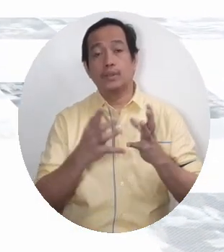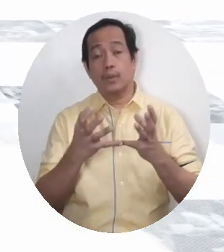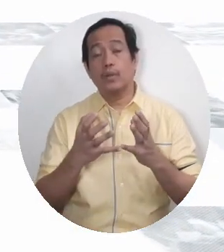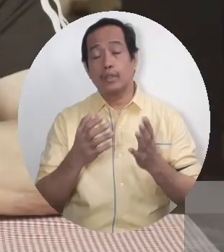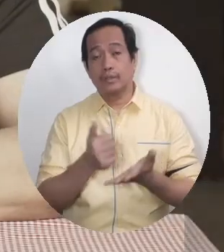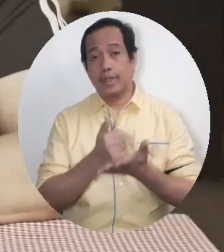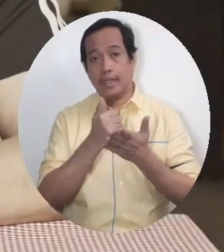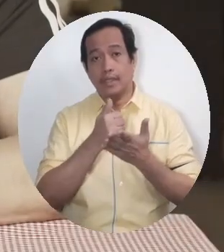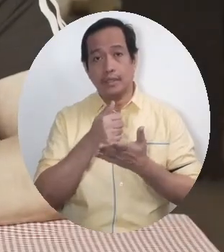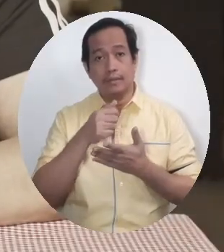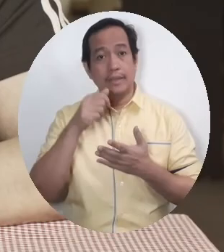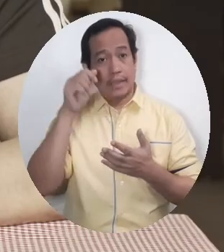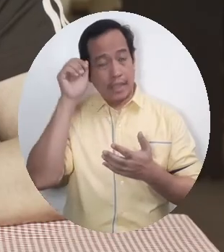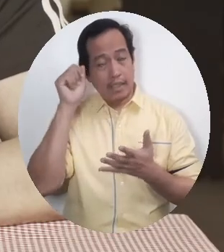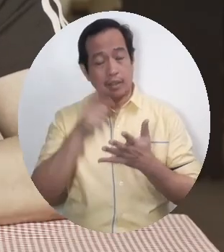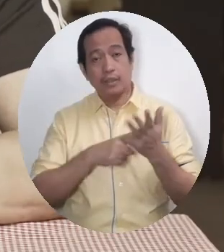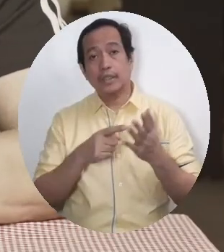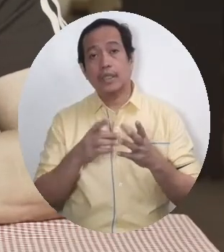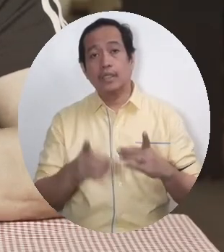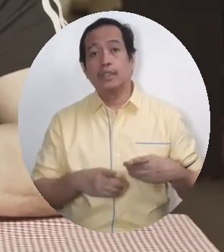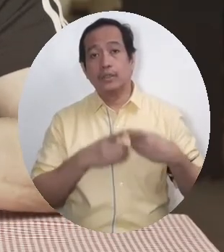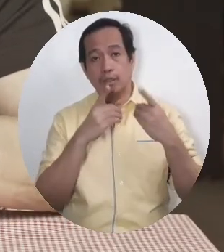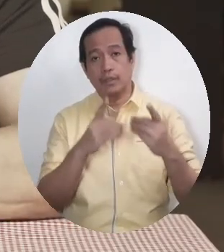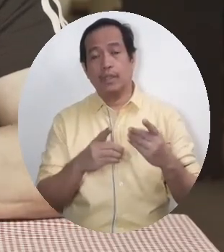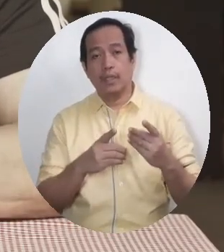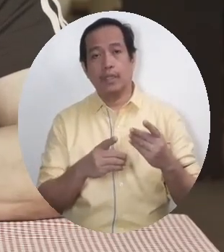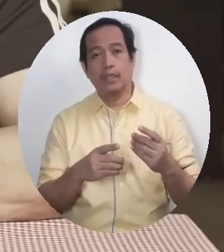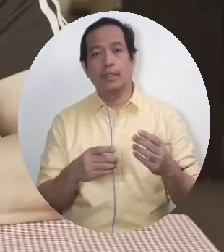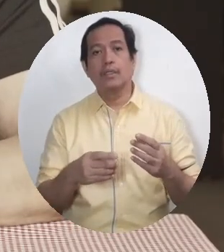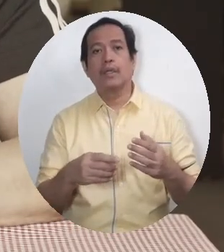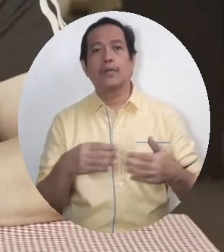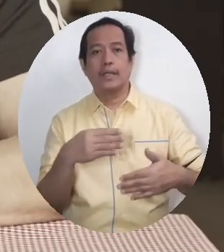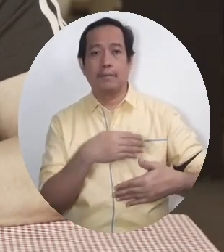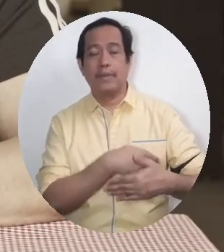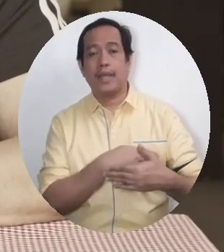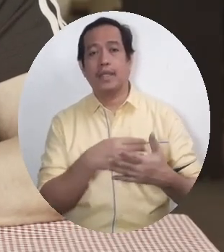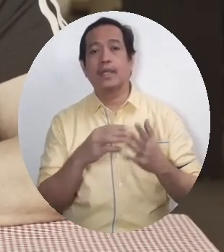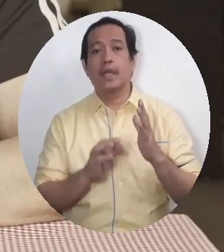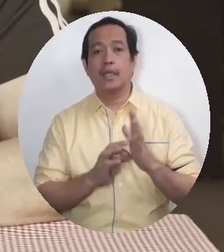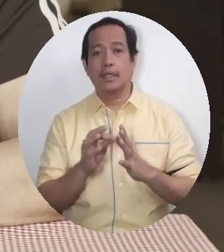Sa mga nais tumulong kay Aeon, maaari kayong mag-donate sa pamamagitan ng